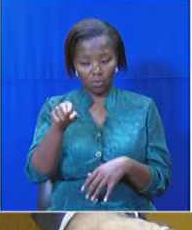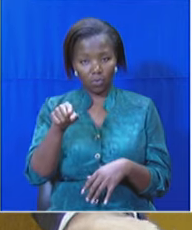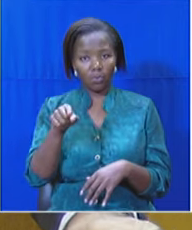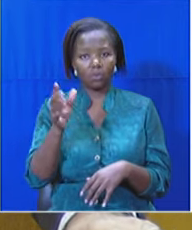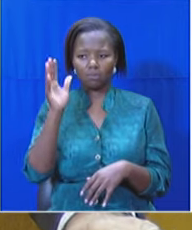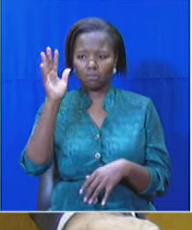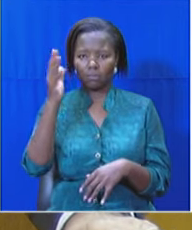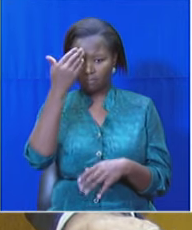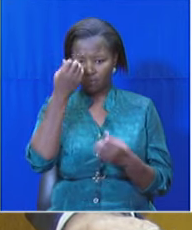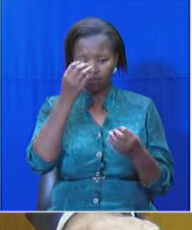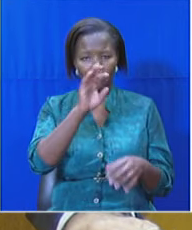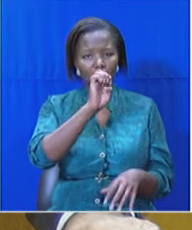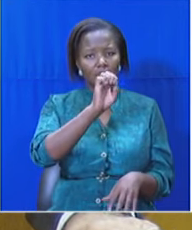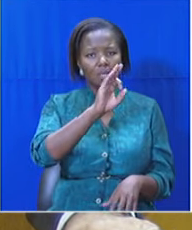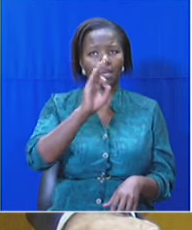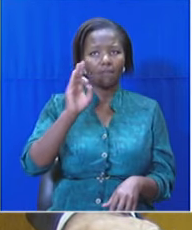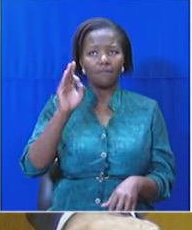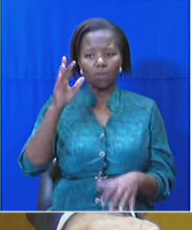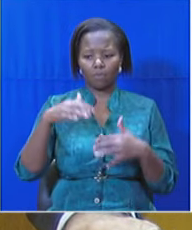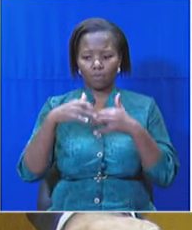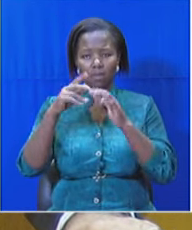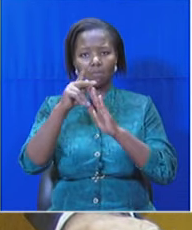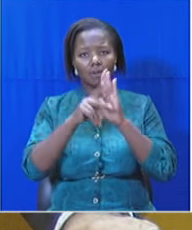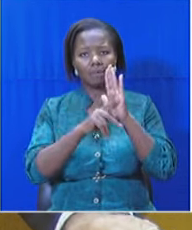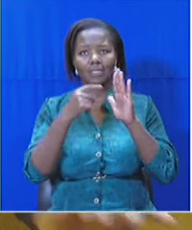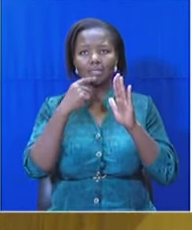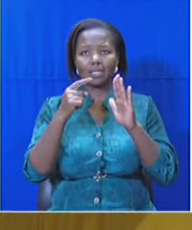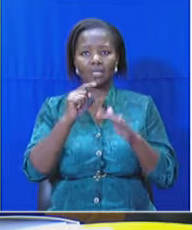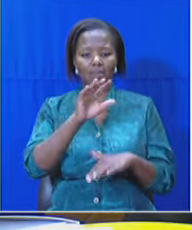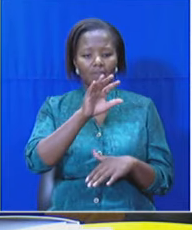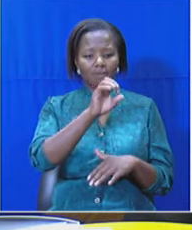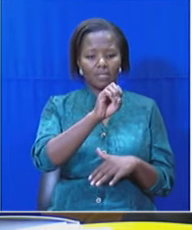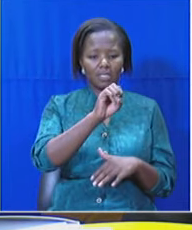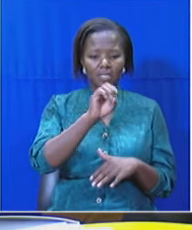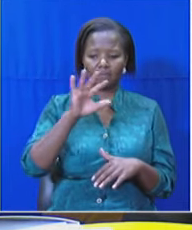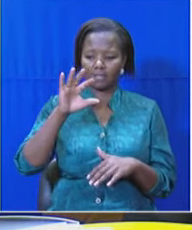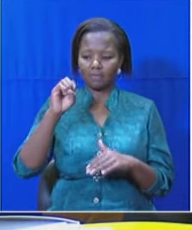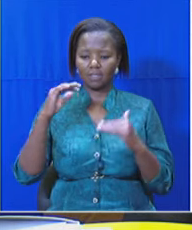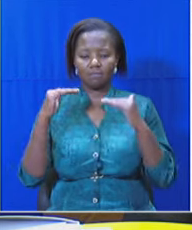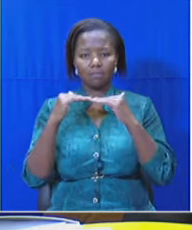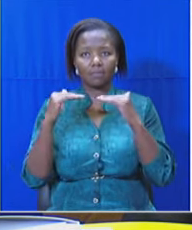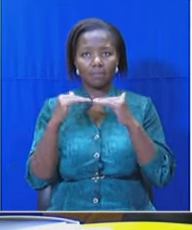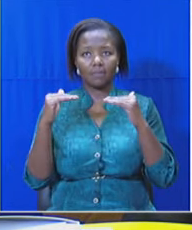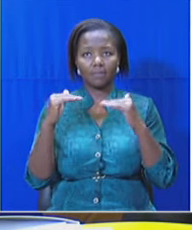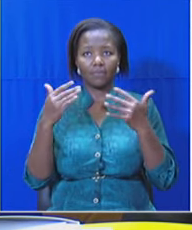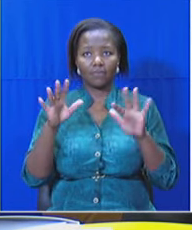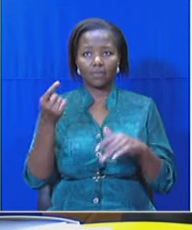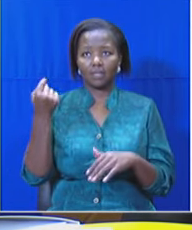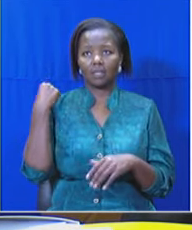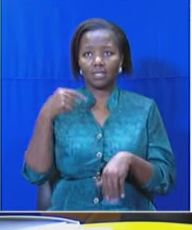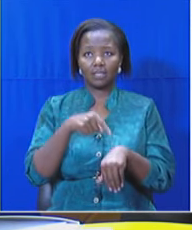met die beginsel van die 50-50 verdeling. En toe het u gesê dat u gee